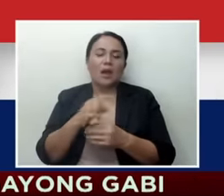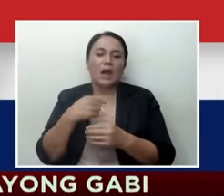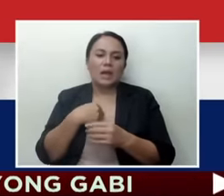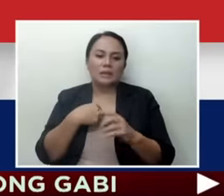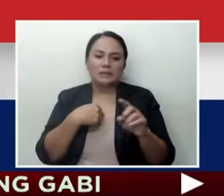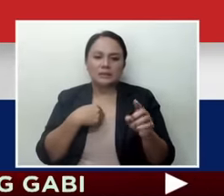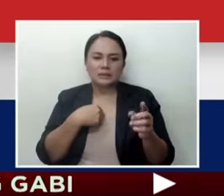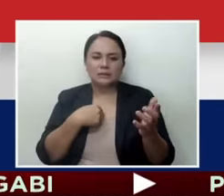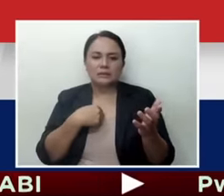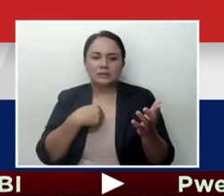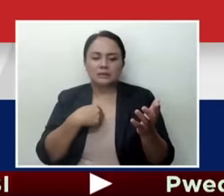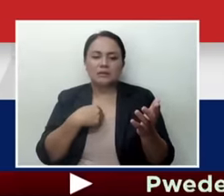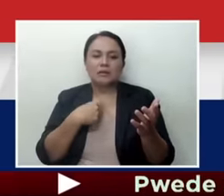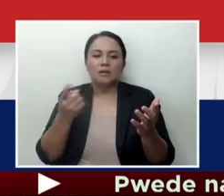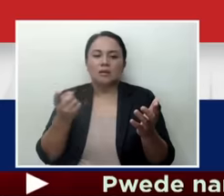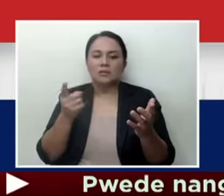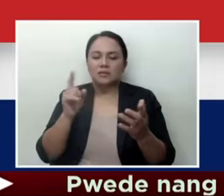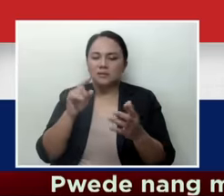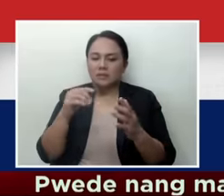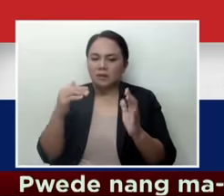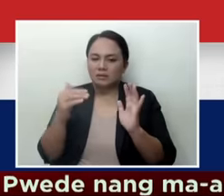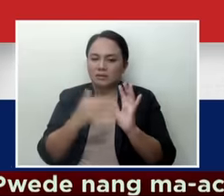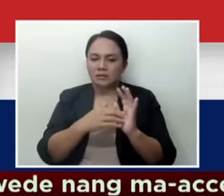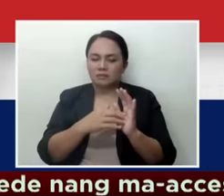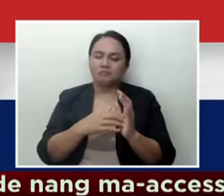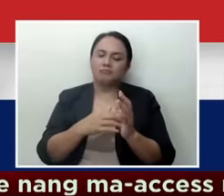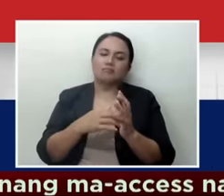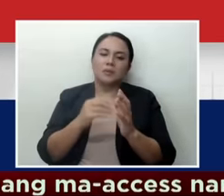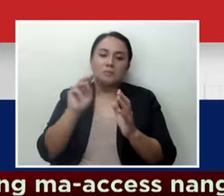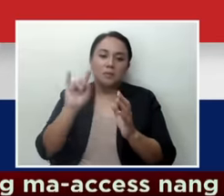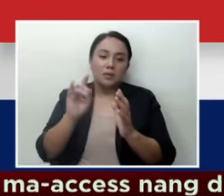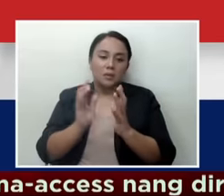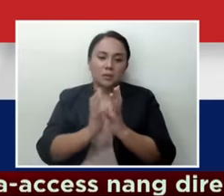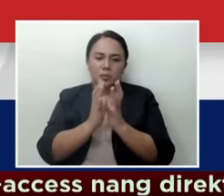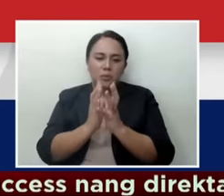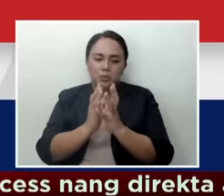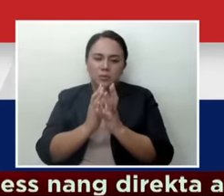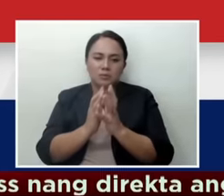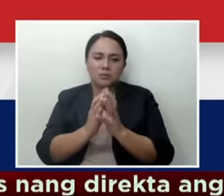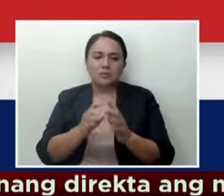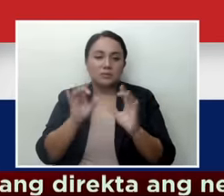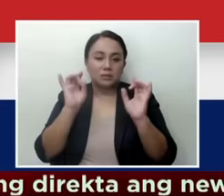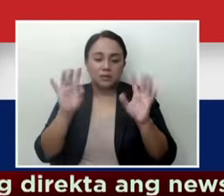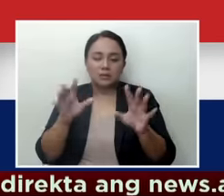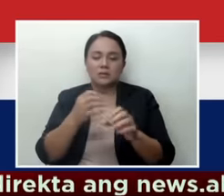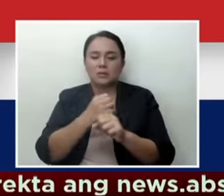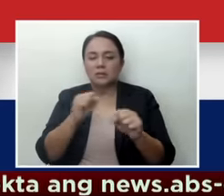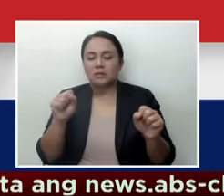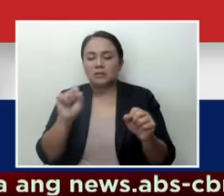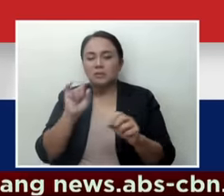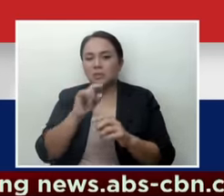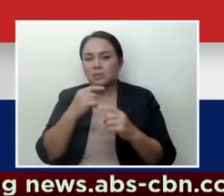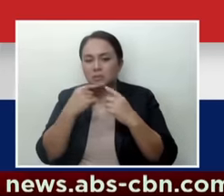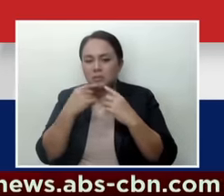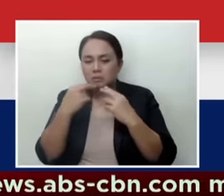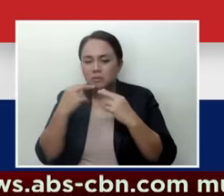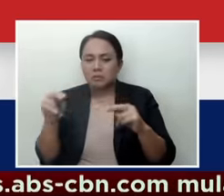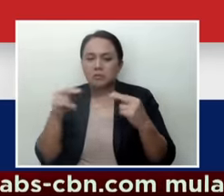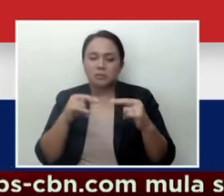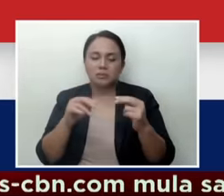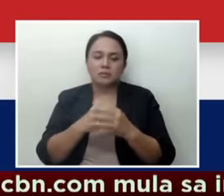sa media community sa bansa at isang malaking banta sa kalayaan ng pamamahayag at kaligtasan ng karaniwang